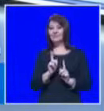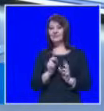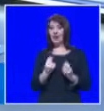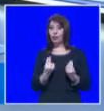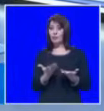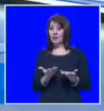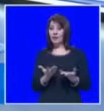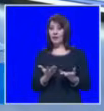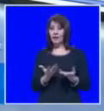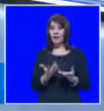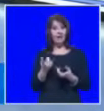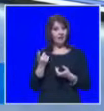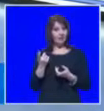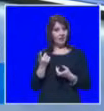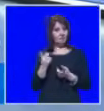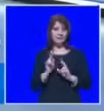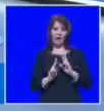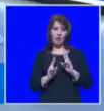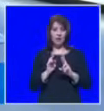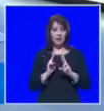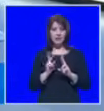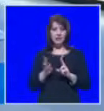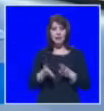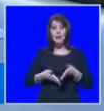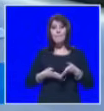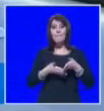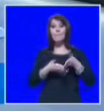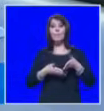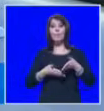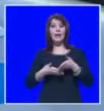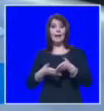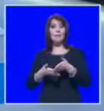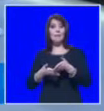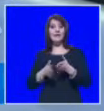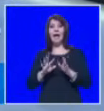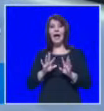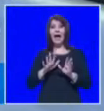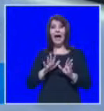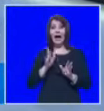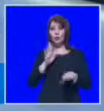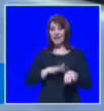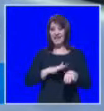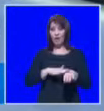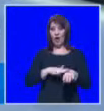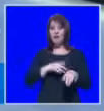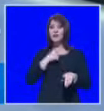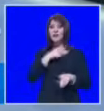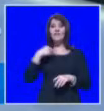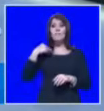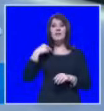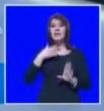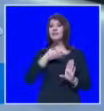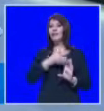ли сте да подкрепите въобще, ако се докажат наистина някакви кешови разплащания в президентството,